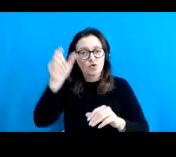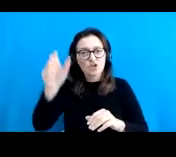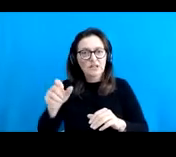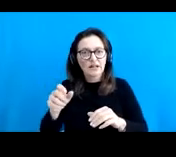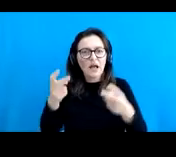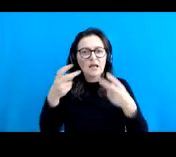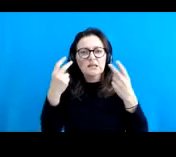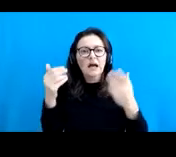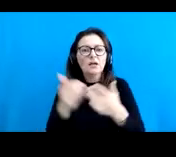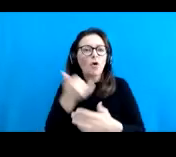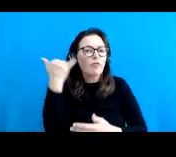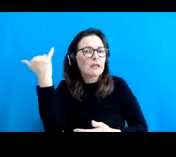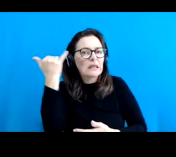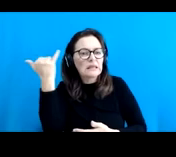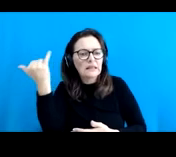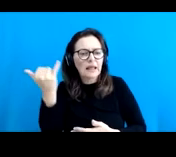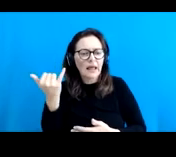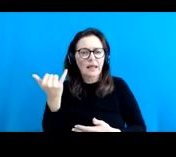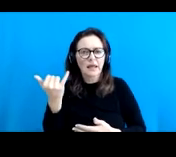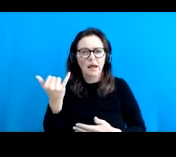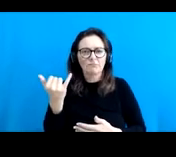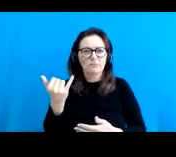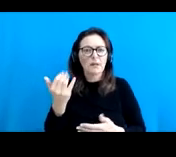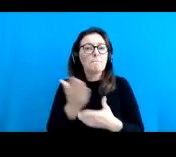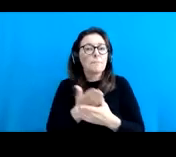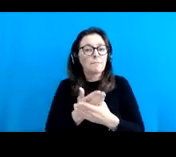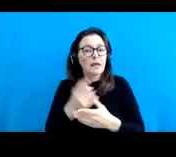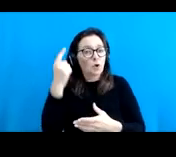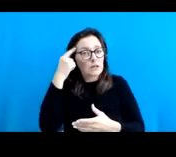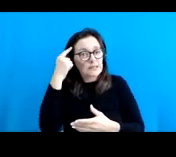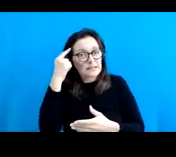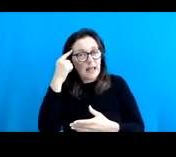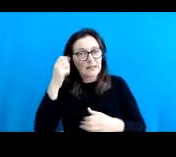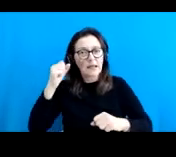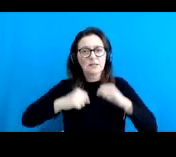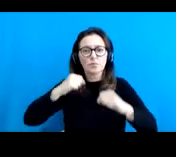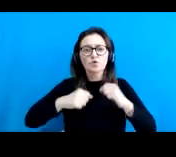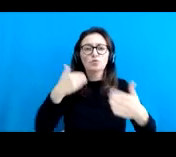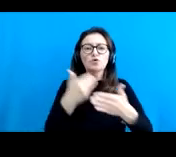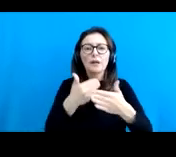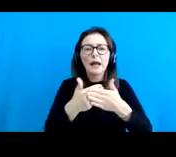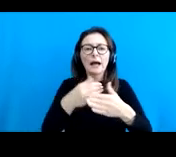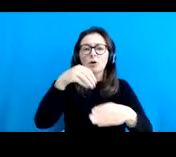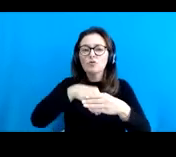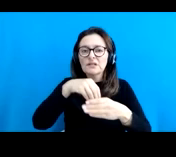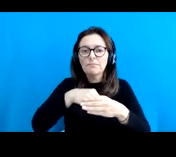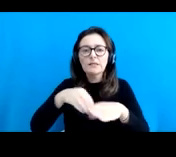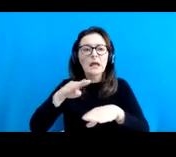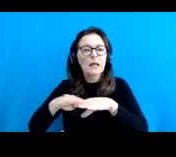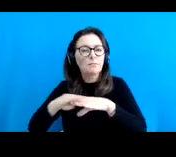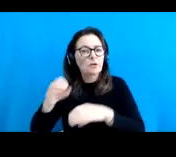idej, razpolaganje z ustreznim znanjem in sposobnost prilagajanja vsebin in metod dela v skladu